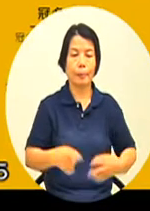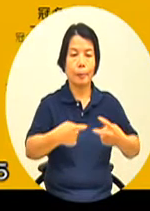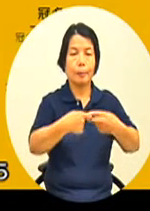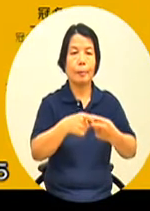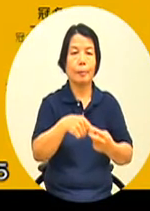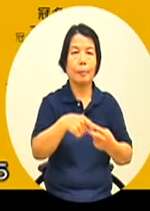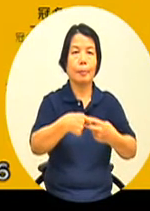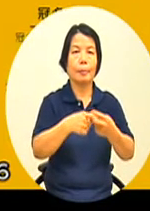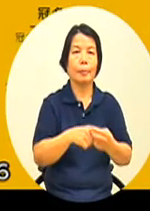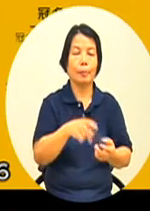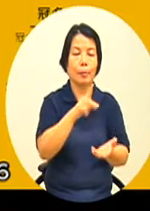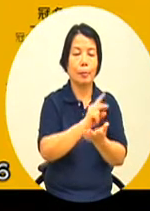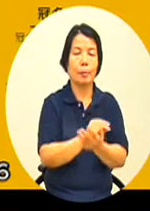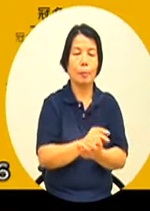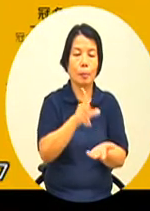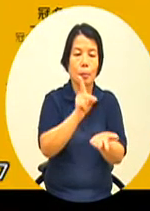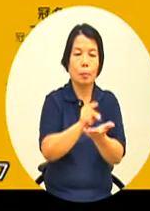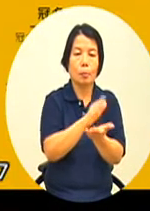图书馆为例，